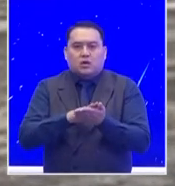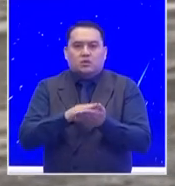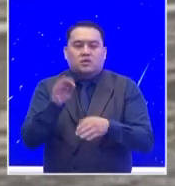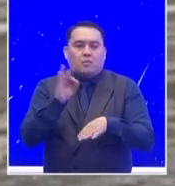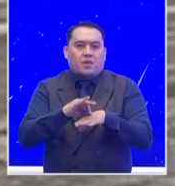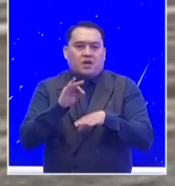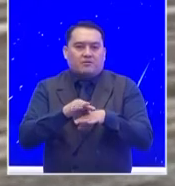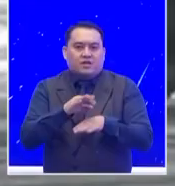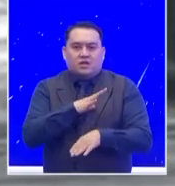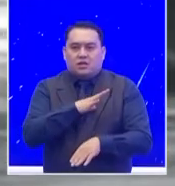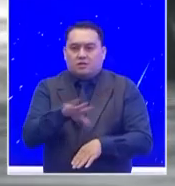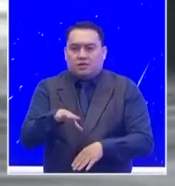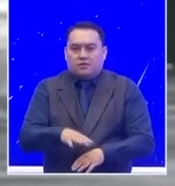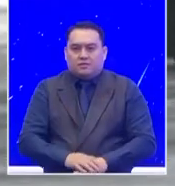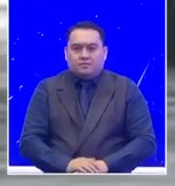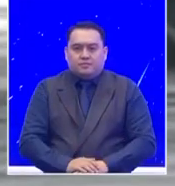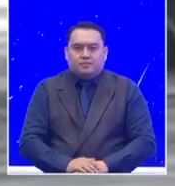признаков заболевания не выявили.